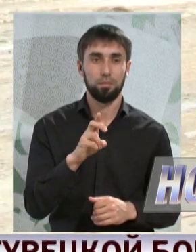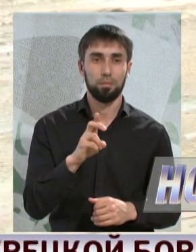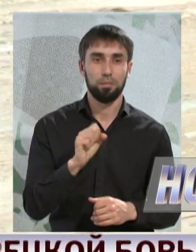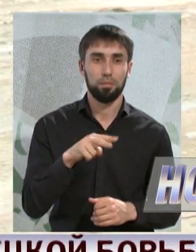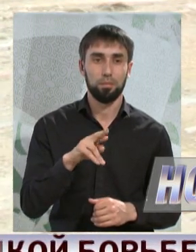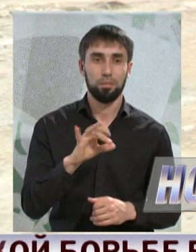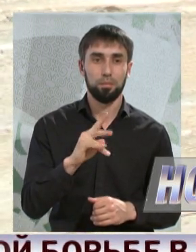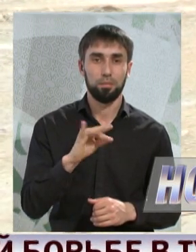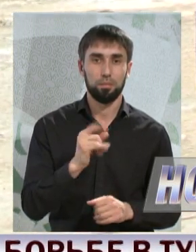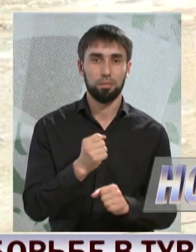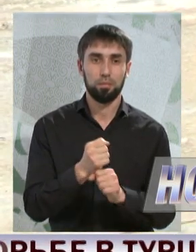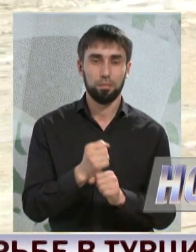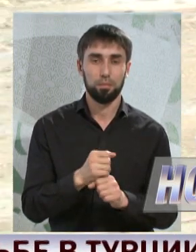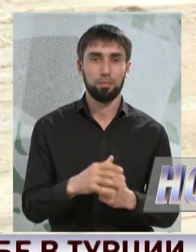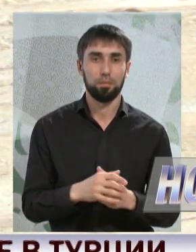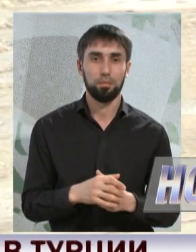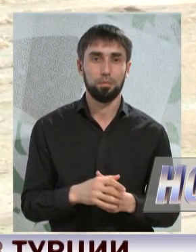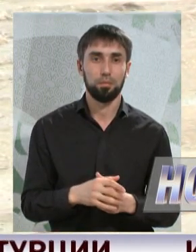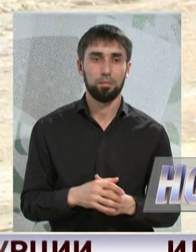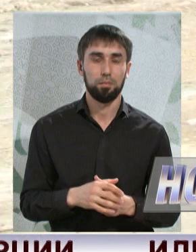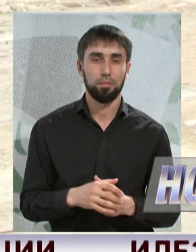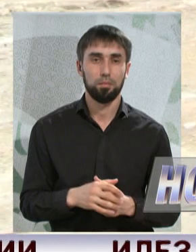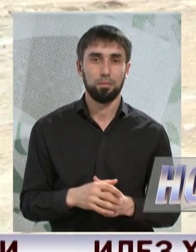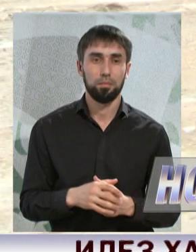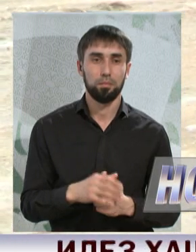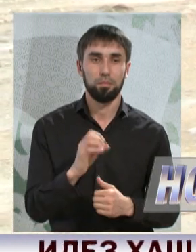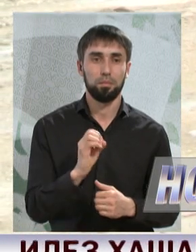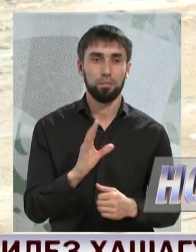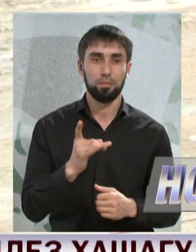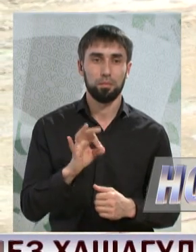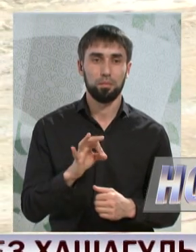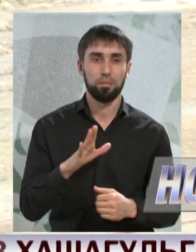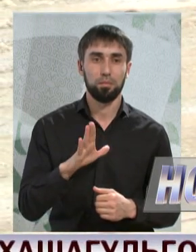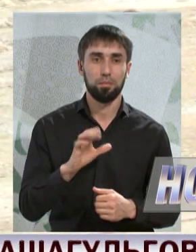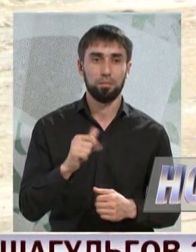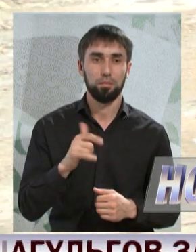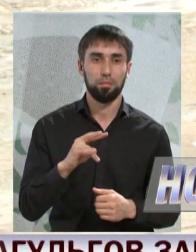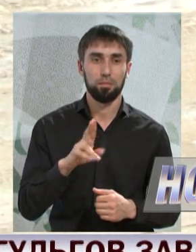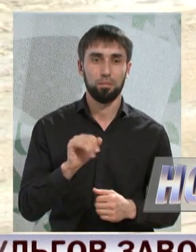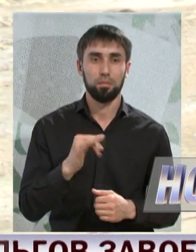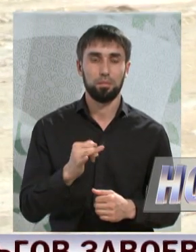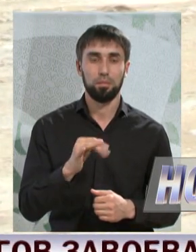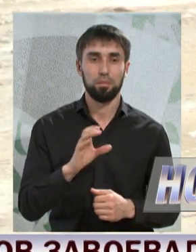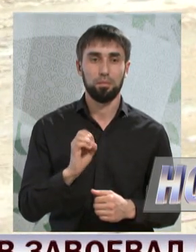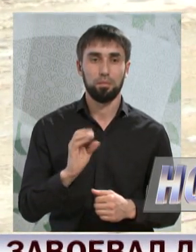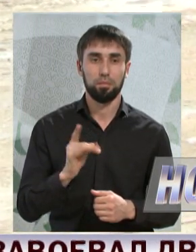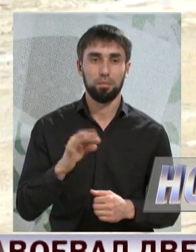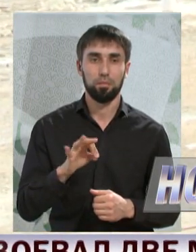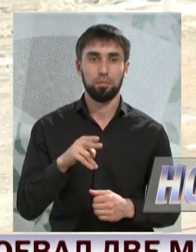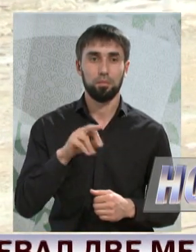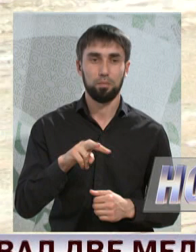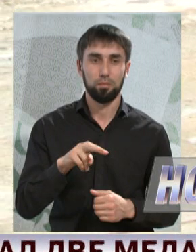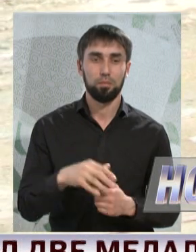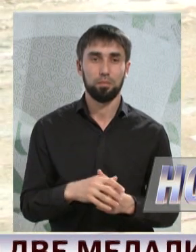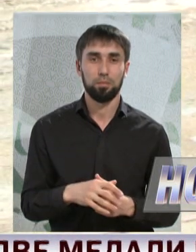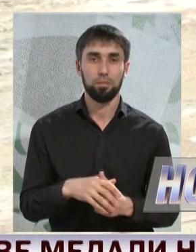Также погонажные изделия будут. Да, это имеется в виду евровагонка, европол, блокхаус, имитация и уголовки. И